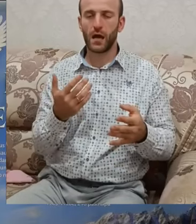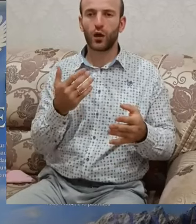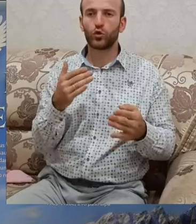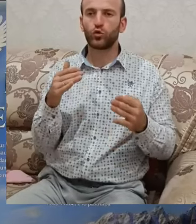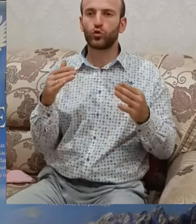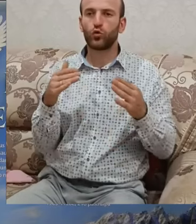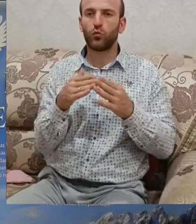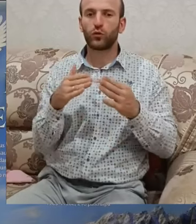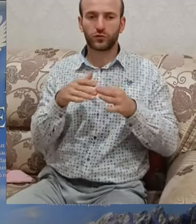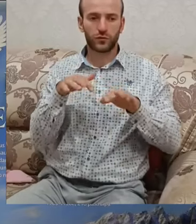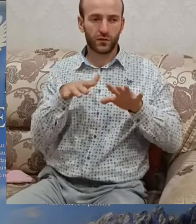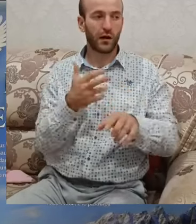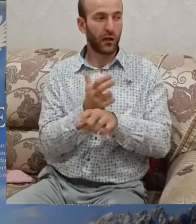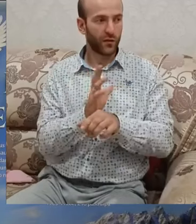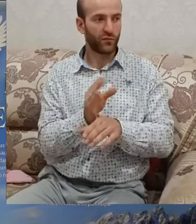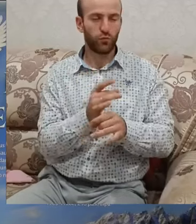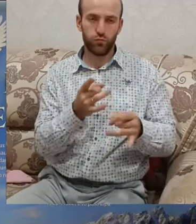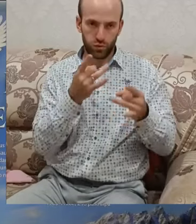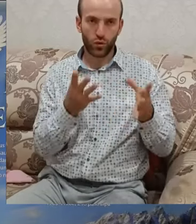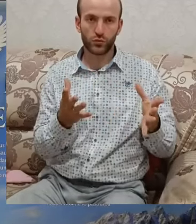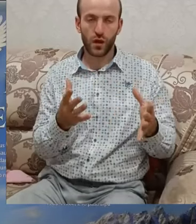Домашние дела это простые вещи.